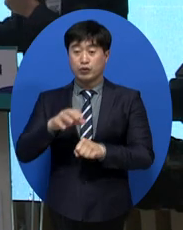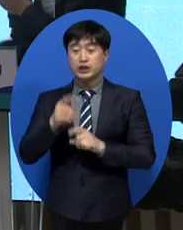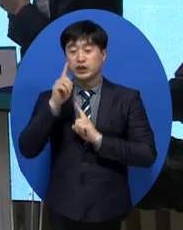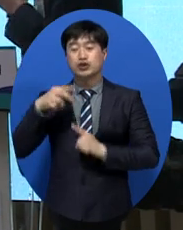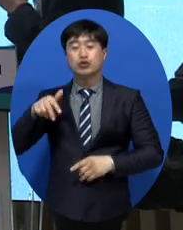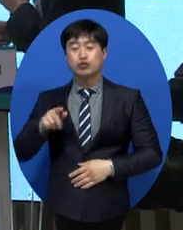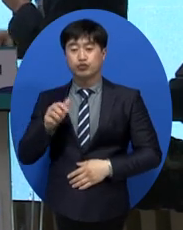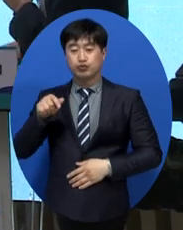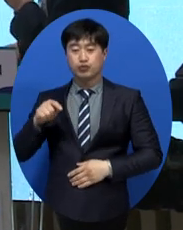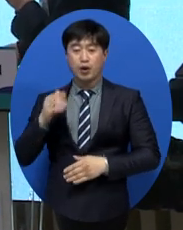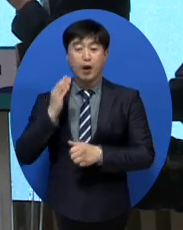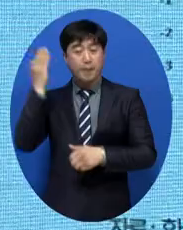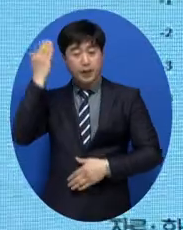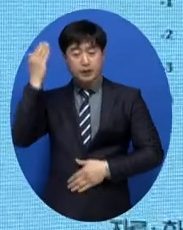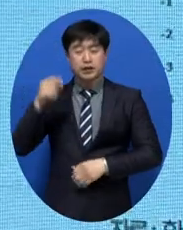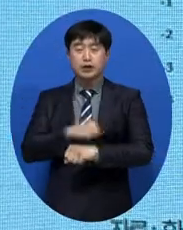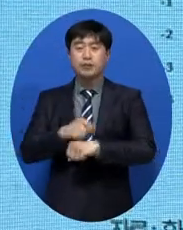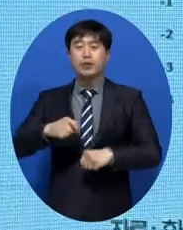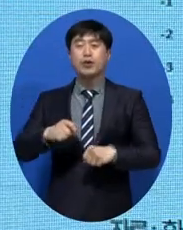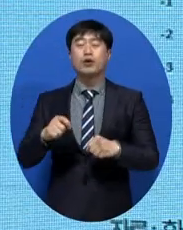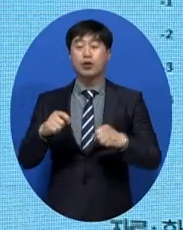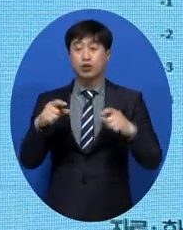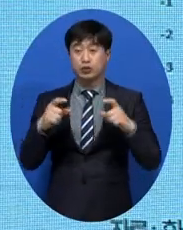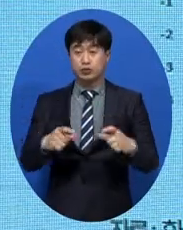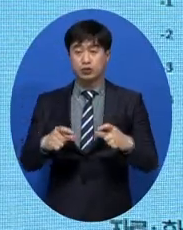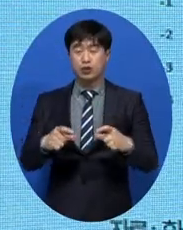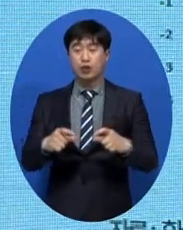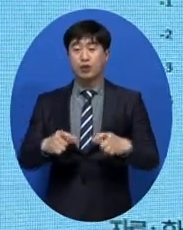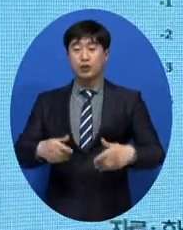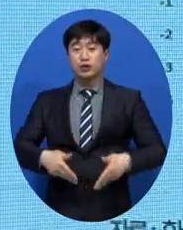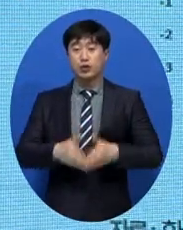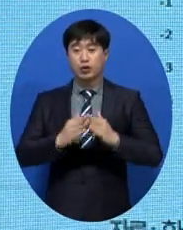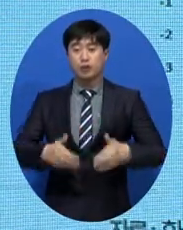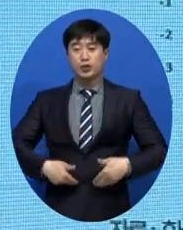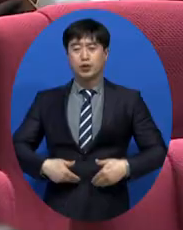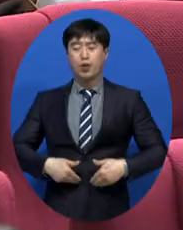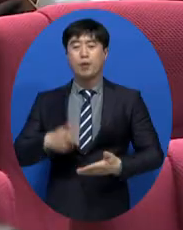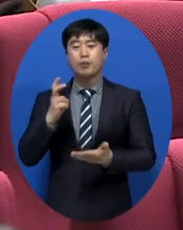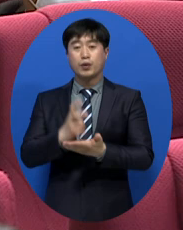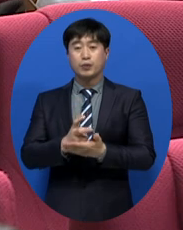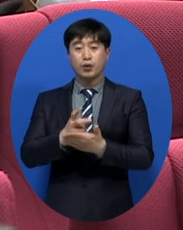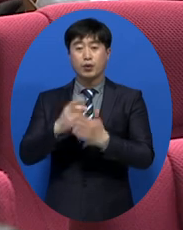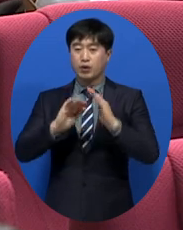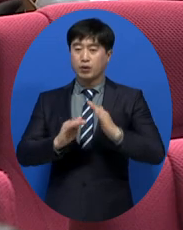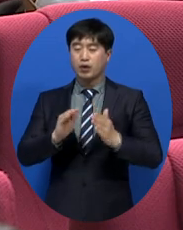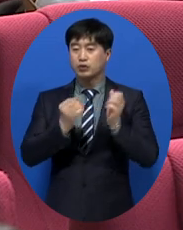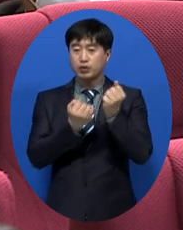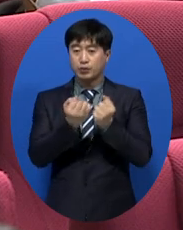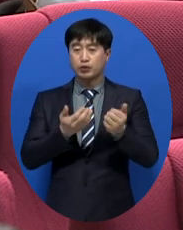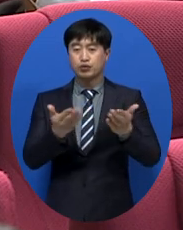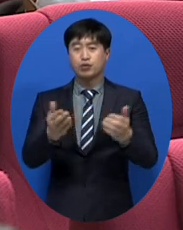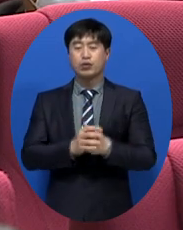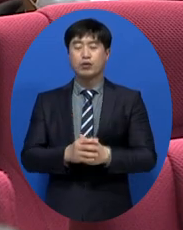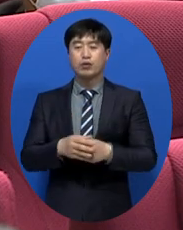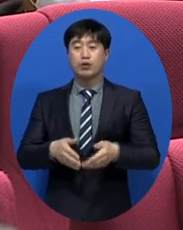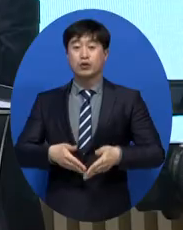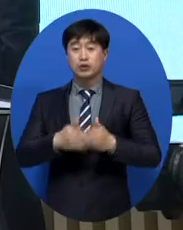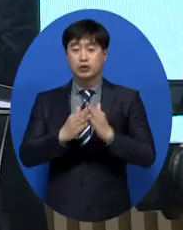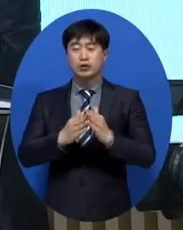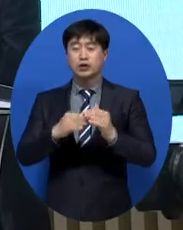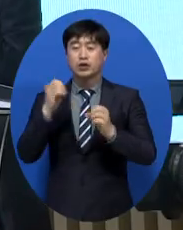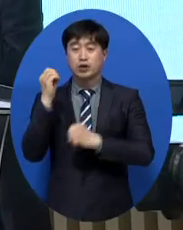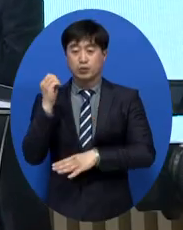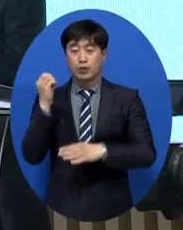이정훈 박사는 경기북부 특별자치도 설치의 필요성과 법적 근거에 대해 설명하고 설치 기본 계획 주요